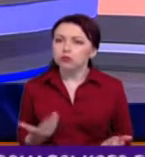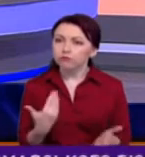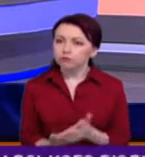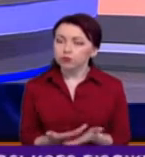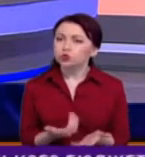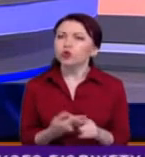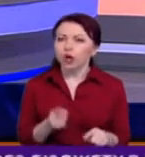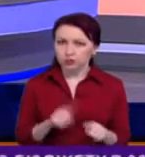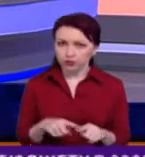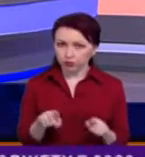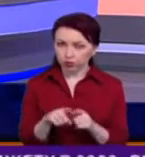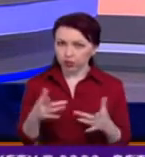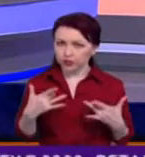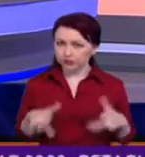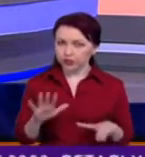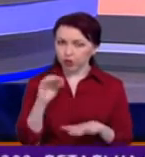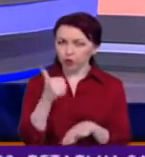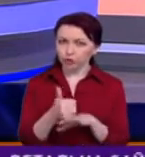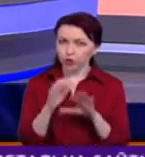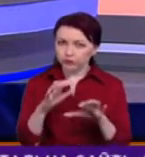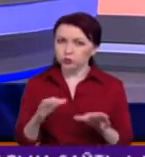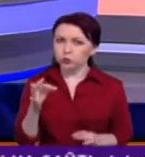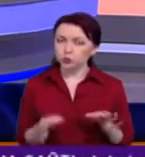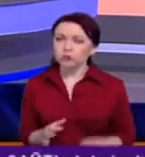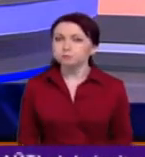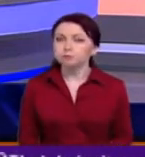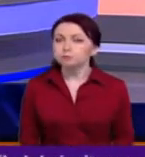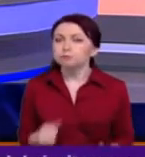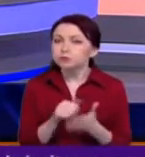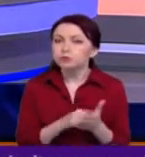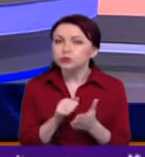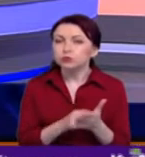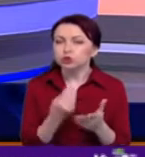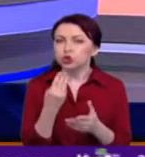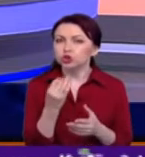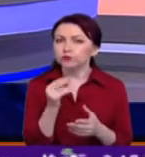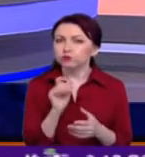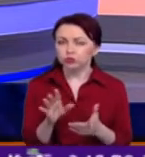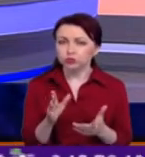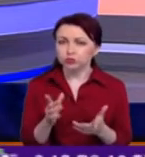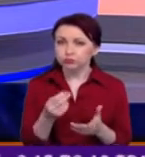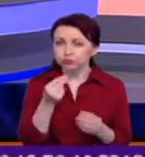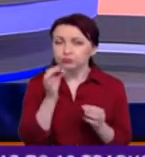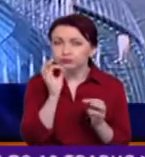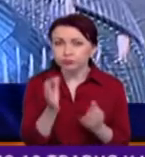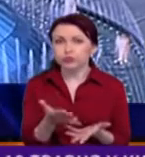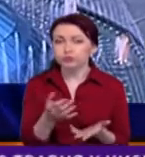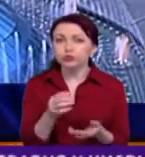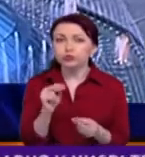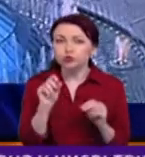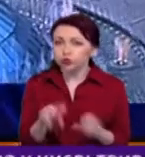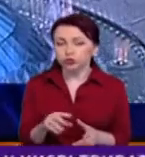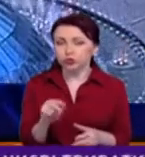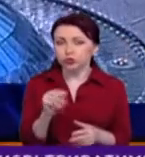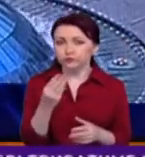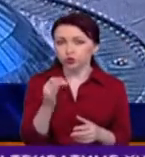чи що це? І, як ви гадаєте, через що так повелися з паном Шевчуком? Тим більше, в контексті сьогодні ж,